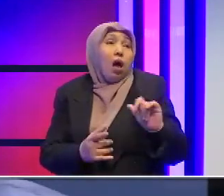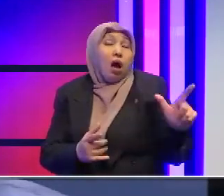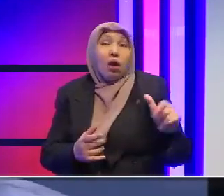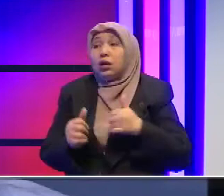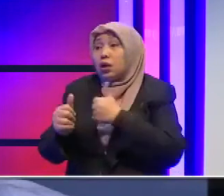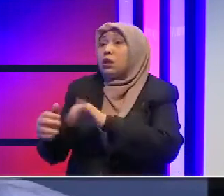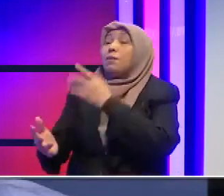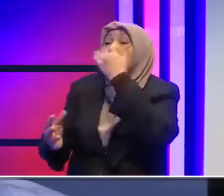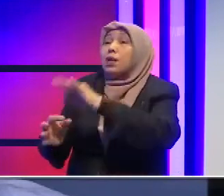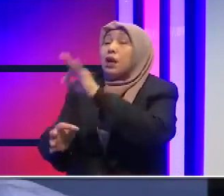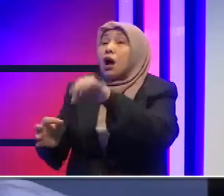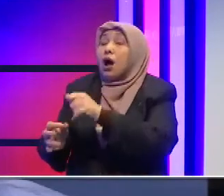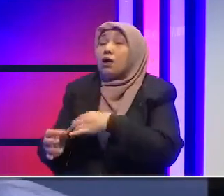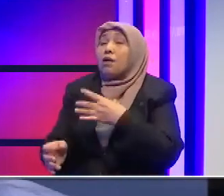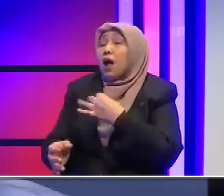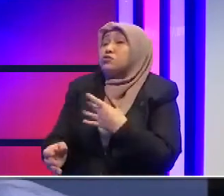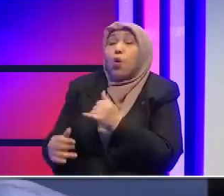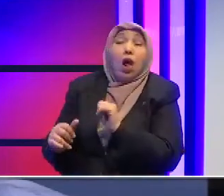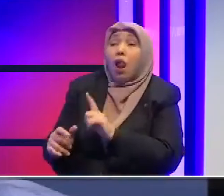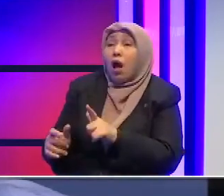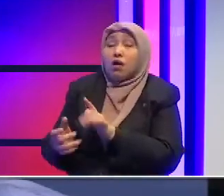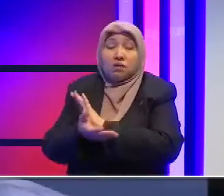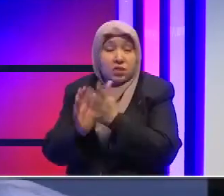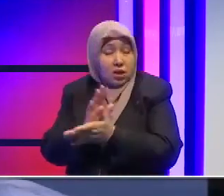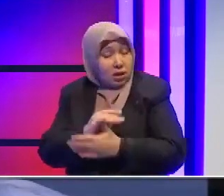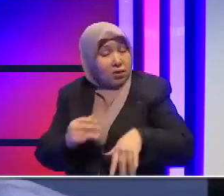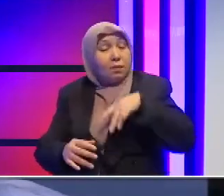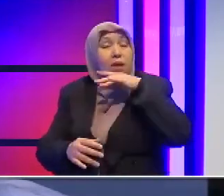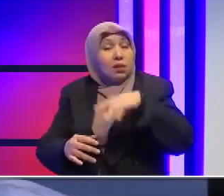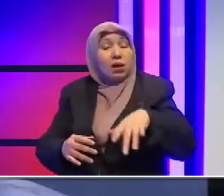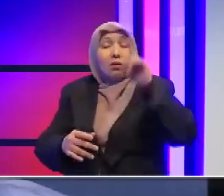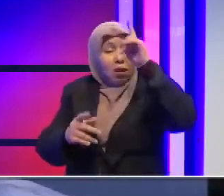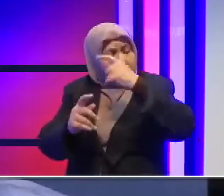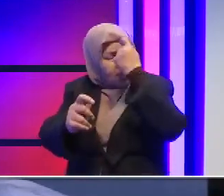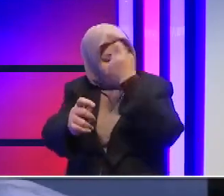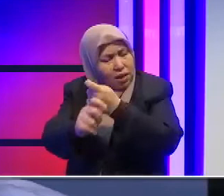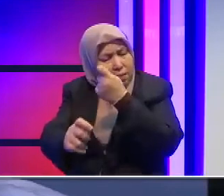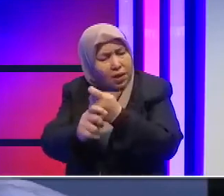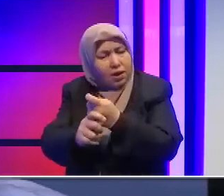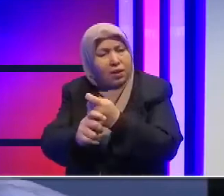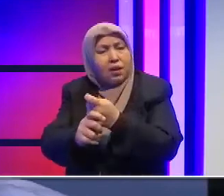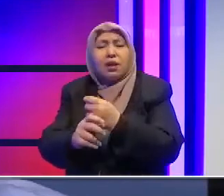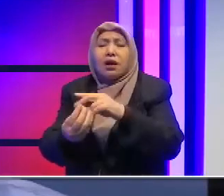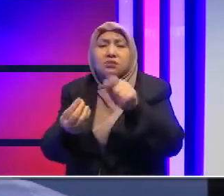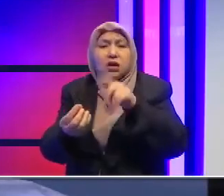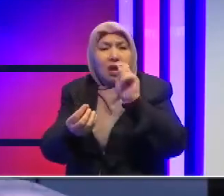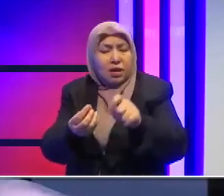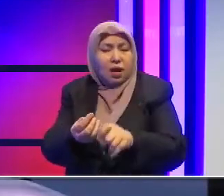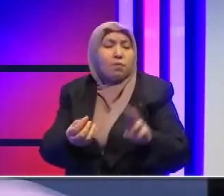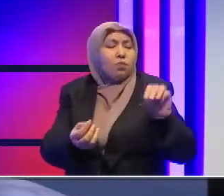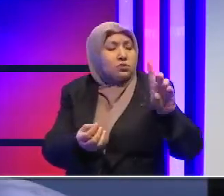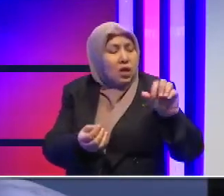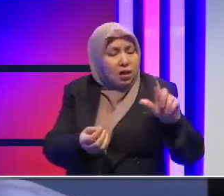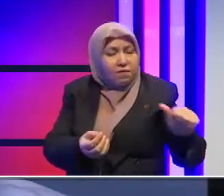suka kami lah. Sedangkan Nabi SAW, bila mana nak berwukuf, Allah tetapkan baginya Al-Hajju Arafah. Bila mana nak bermabit di